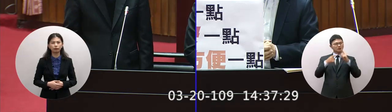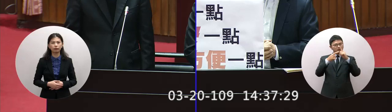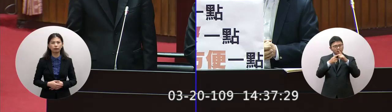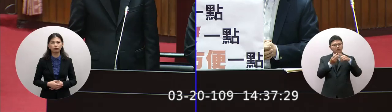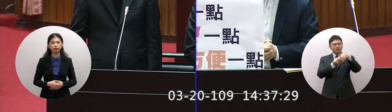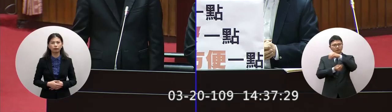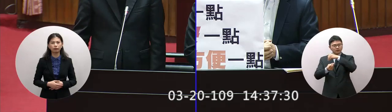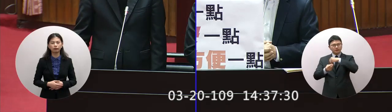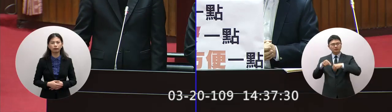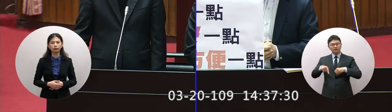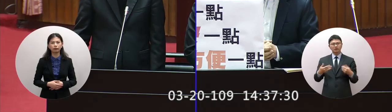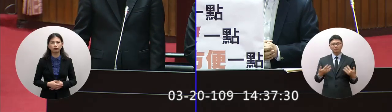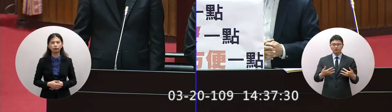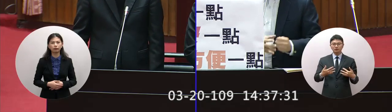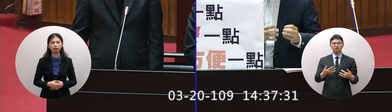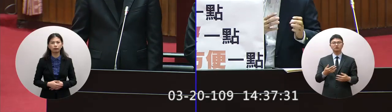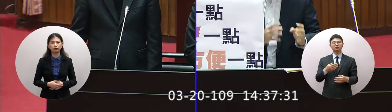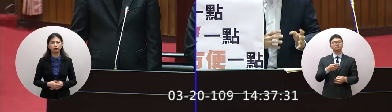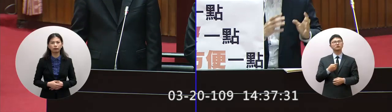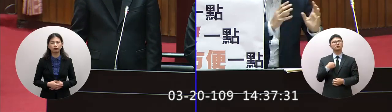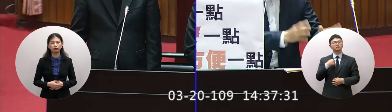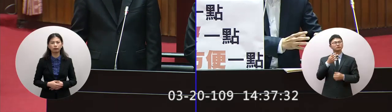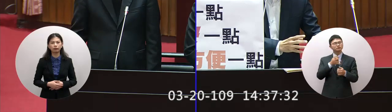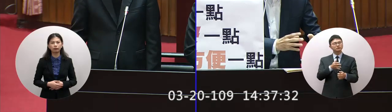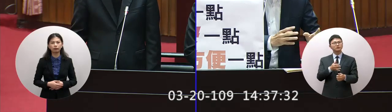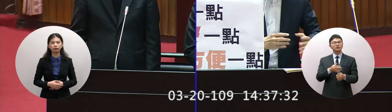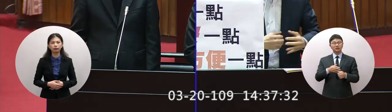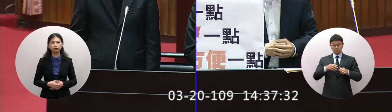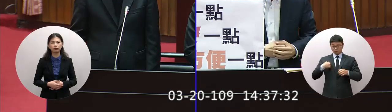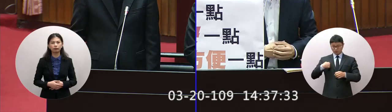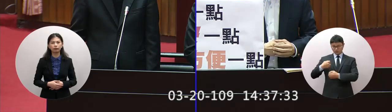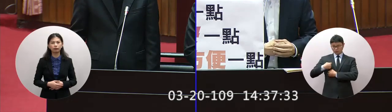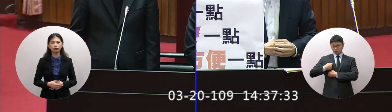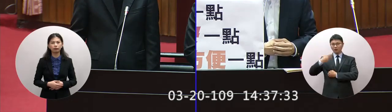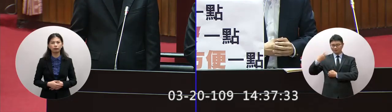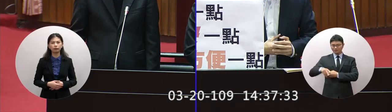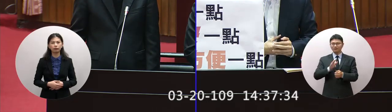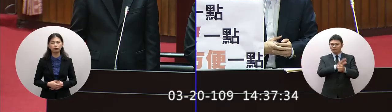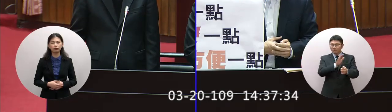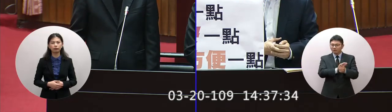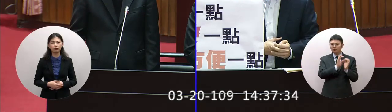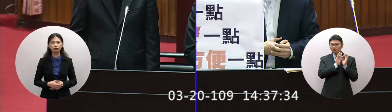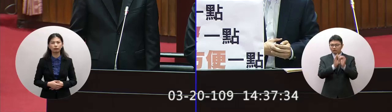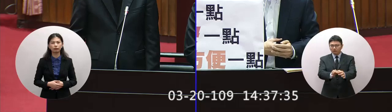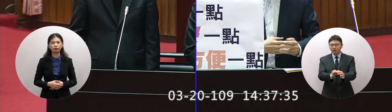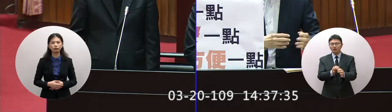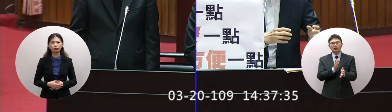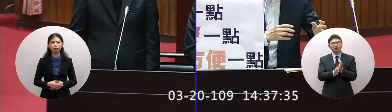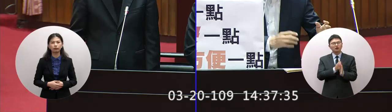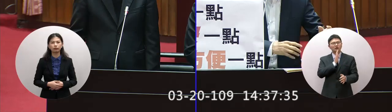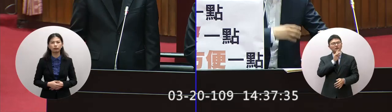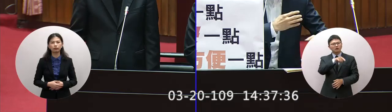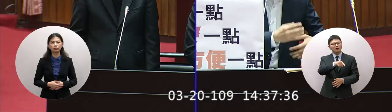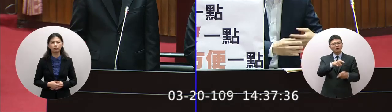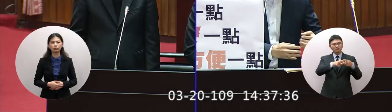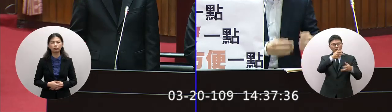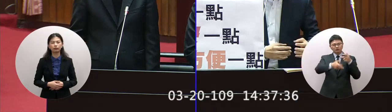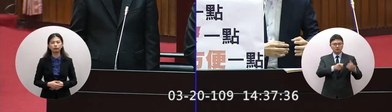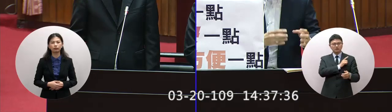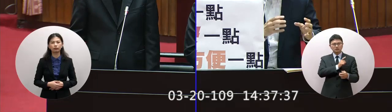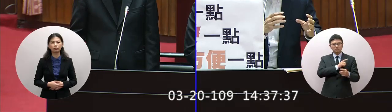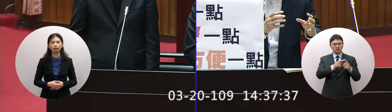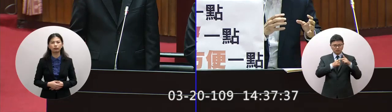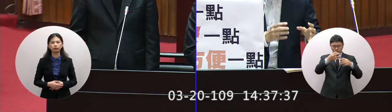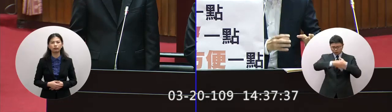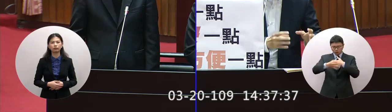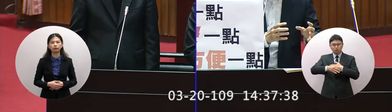部分，照院长你的看法来讲，是要继续再派遣呢，还是我们也希望这些口罩生产业者应该自己把自己的人力给补足，因